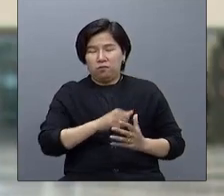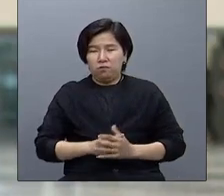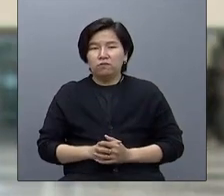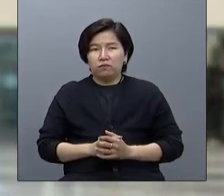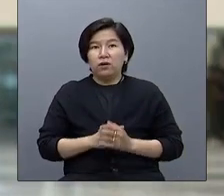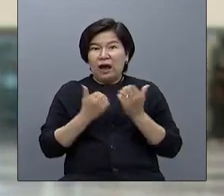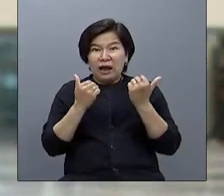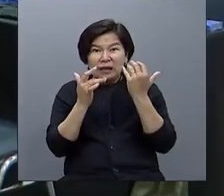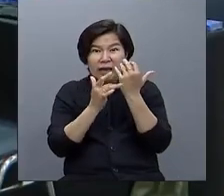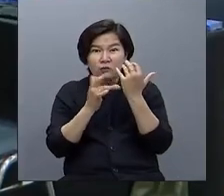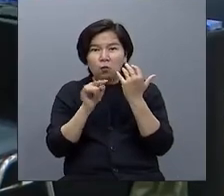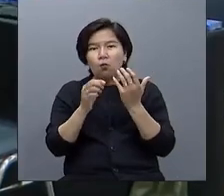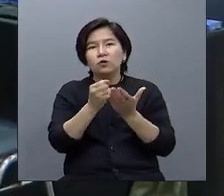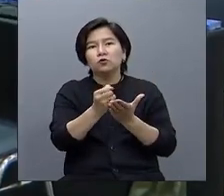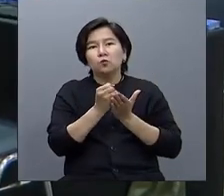ายขึ้นค่ะ